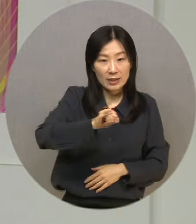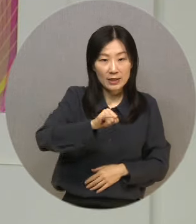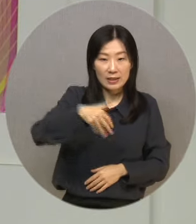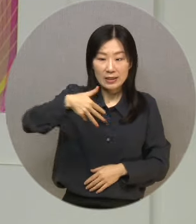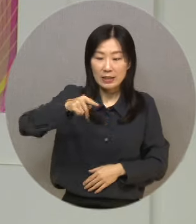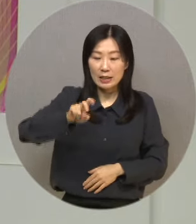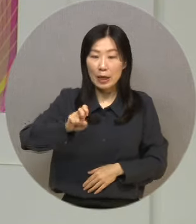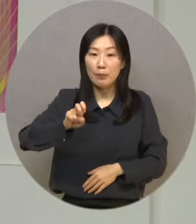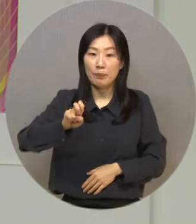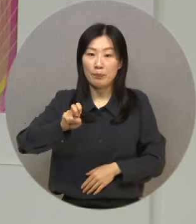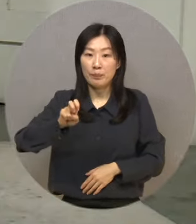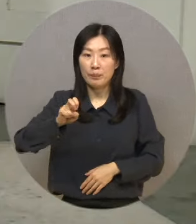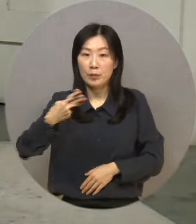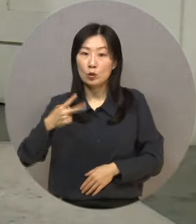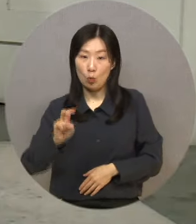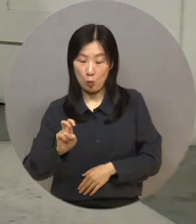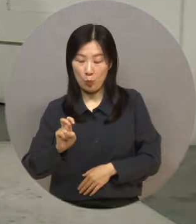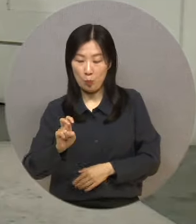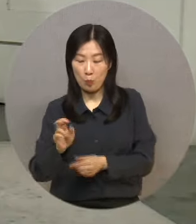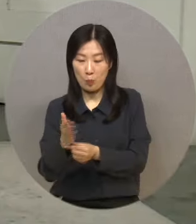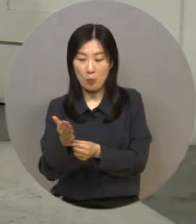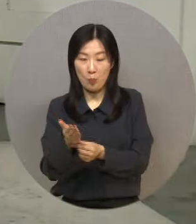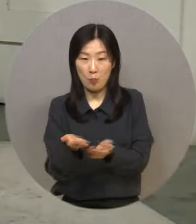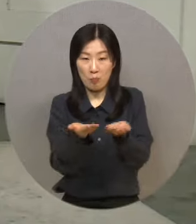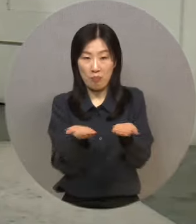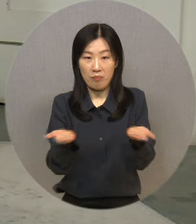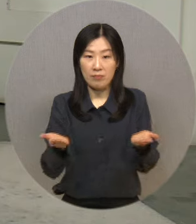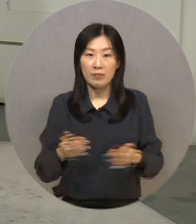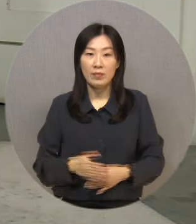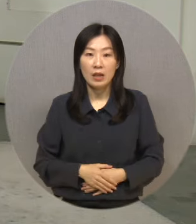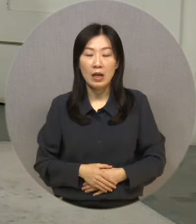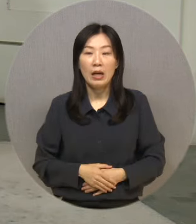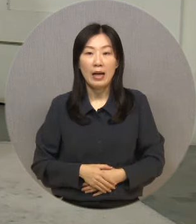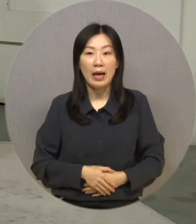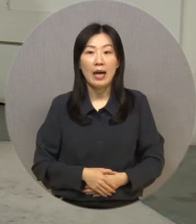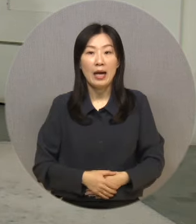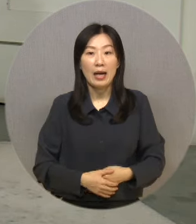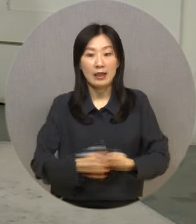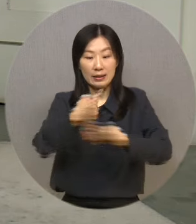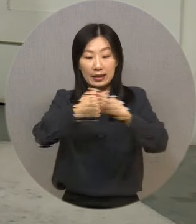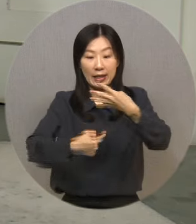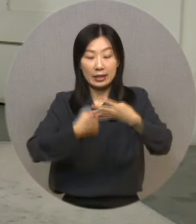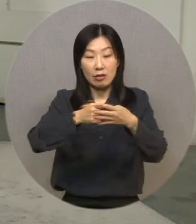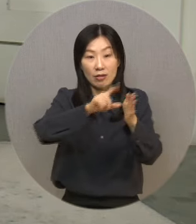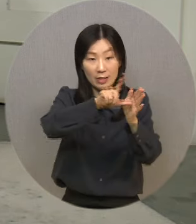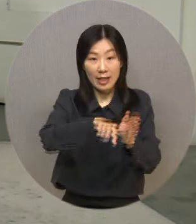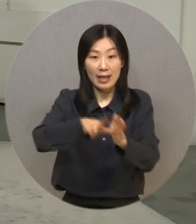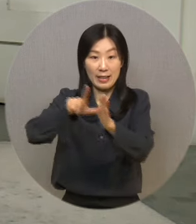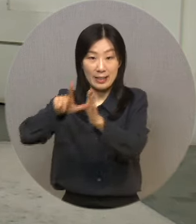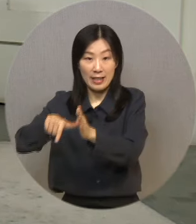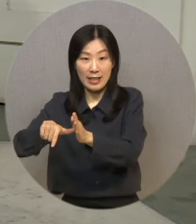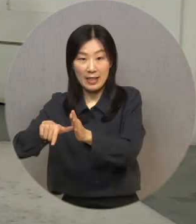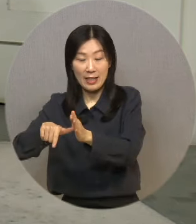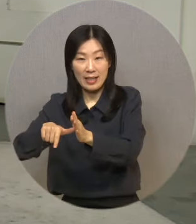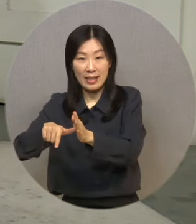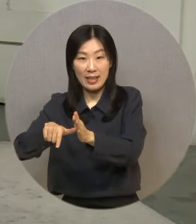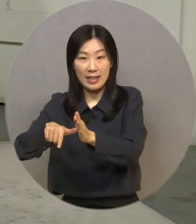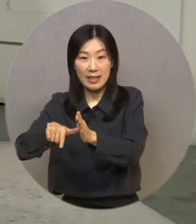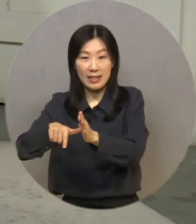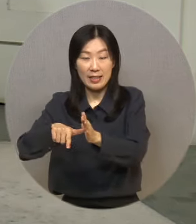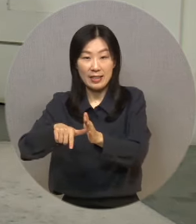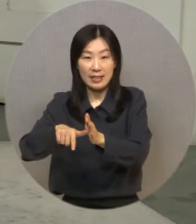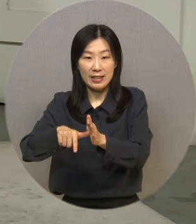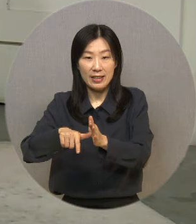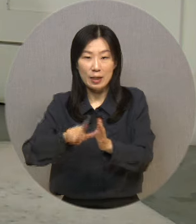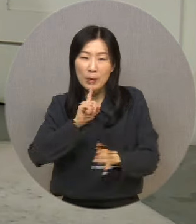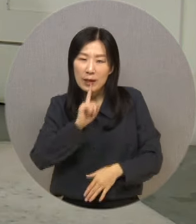올라갑니다. 아, 네, 네. 아유. 그때, 그, 이렇게, 네, 뭐라 그러죠? 그때 잡히는